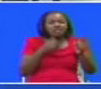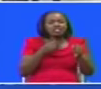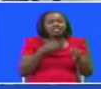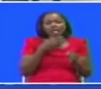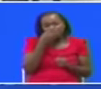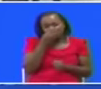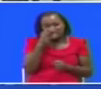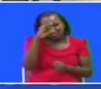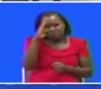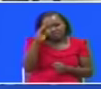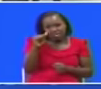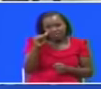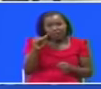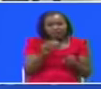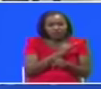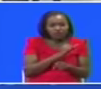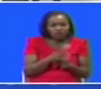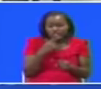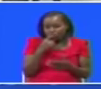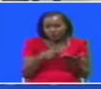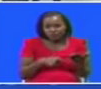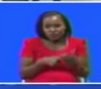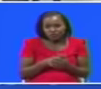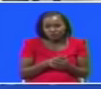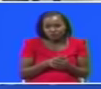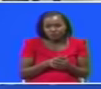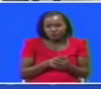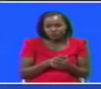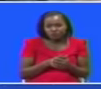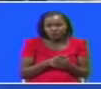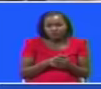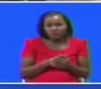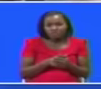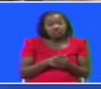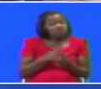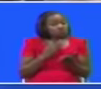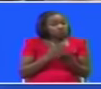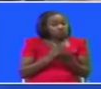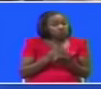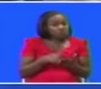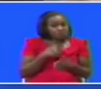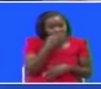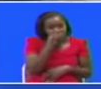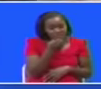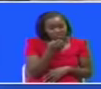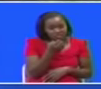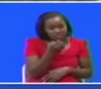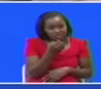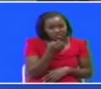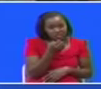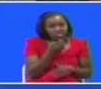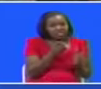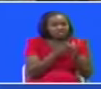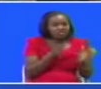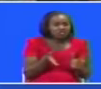ile CBA iweze kutekelezwa, unawaambia nini kwa sasa? Kupenda kwangu ni vile wananchi wanapenda ya kuwa madaktari